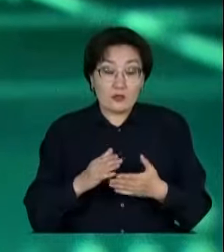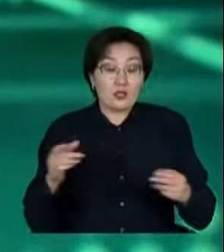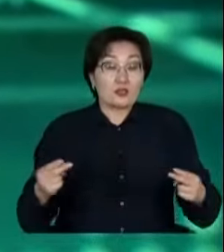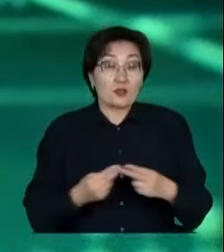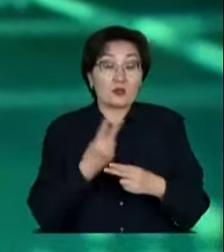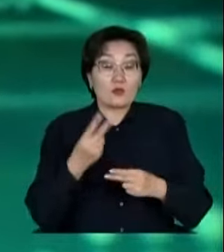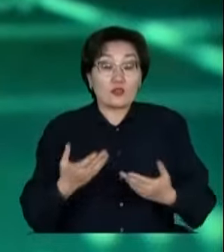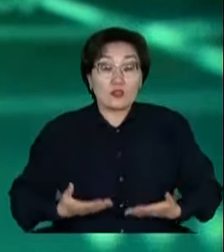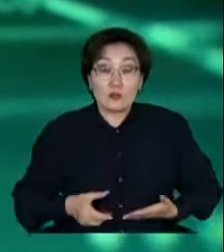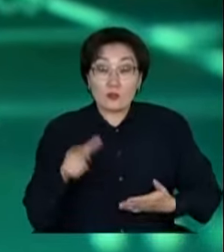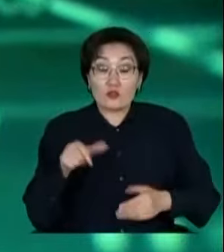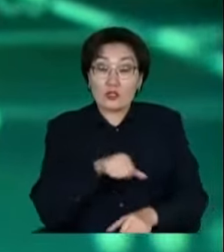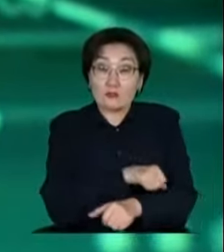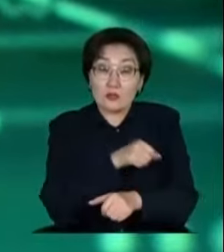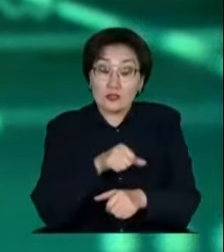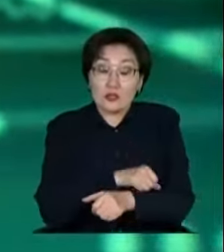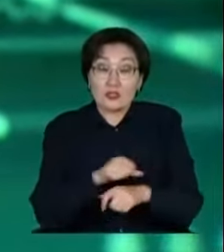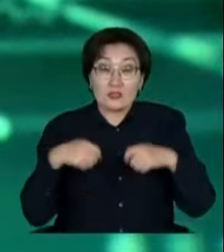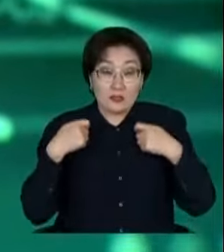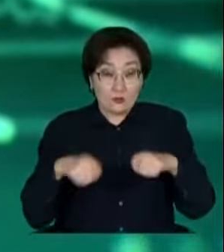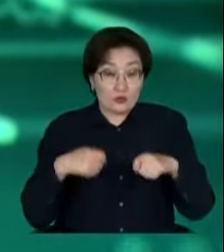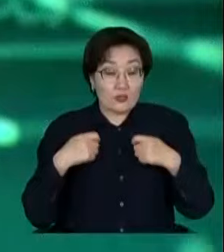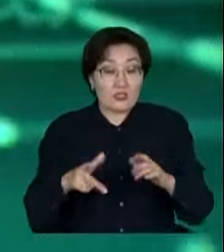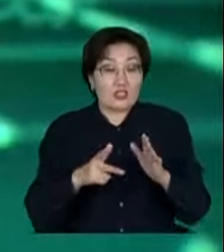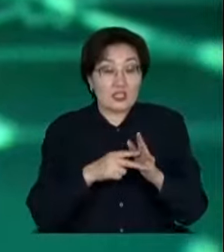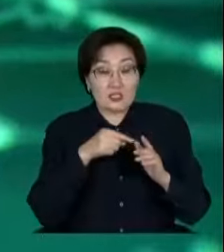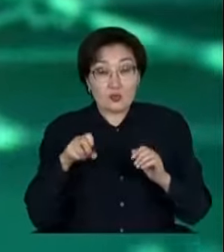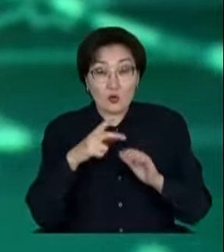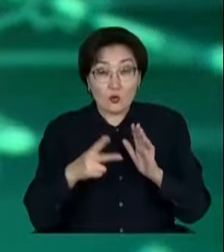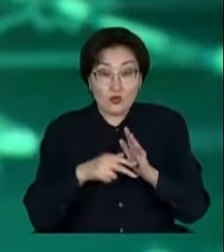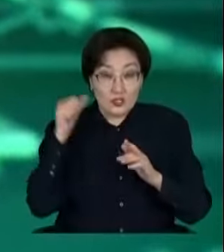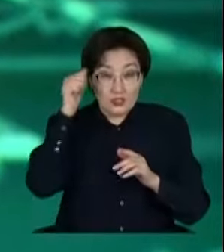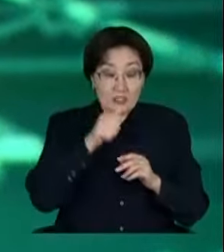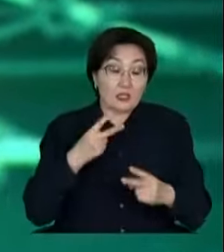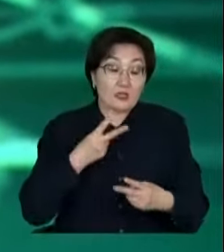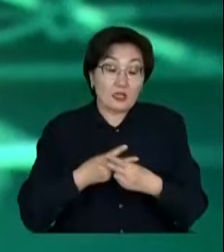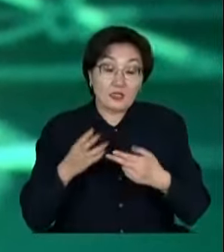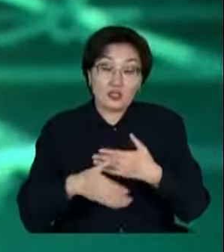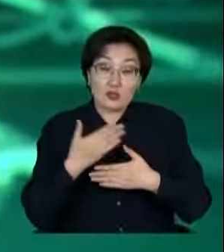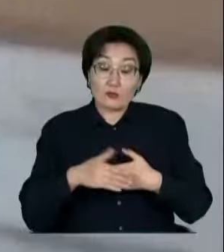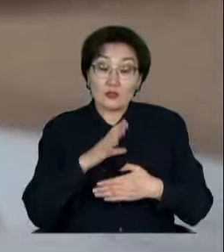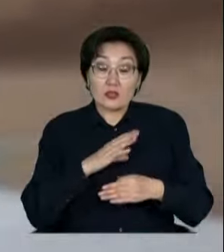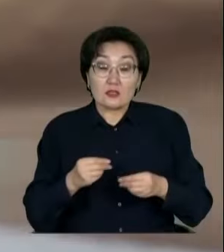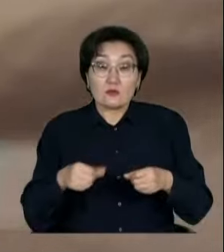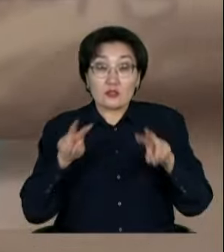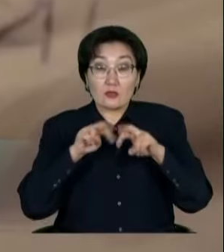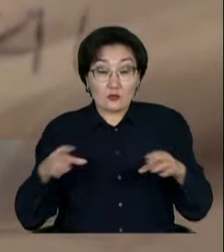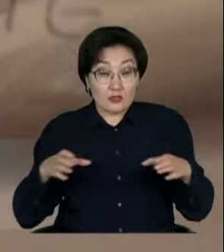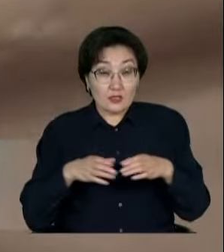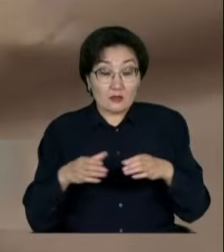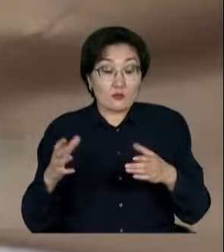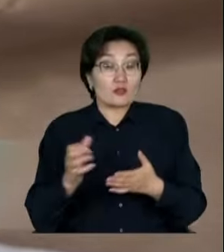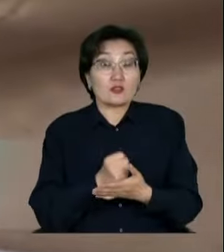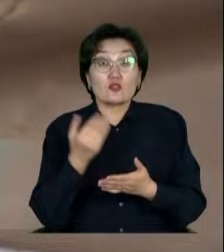Елорданың екі тұрғыны есірткі құралдарын таратқаны үшін 8 және 18 жылға бас бостандығынан айырылды. Қаржы мониторинг агенттігі